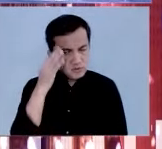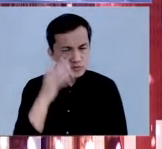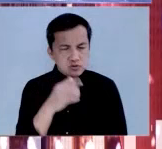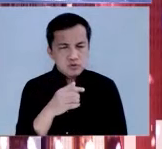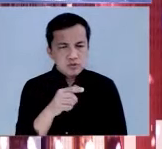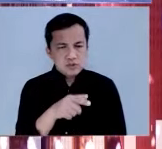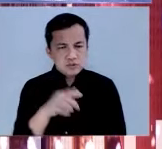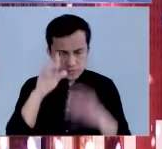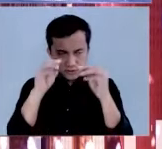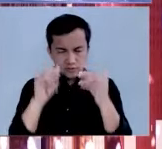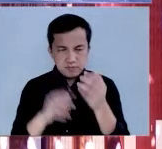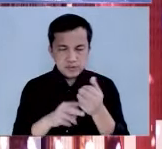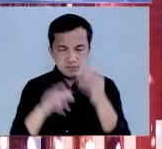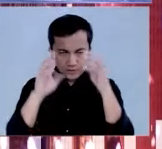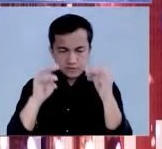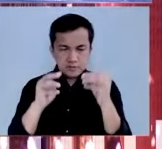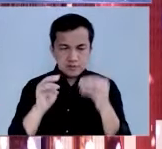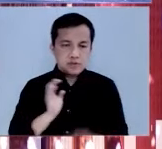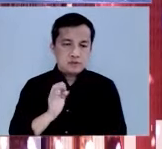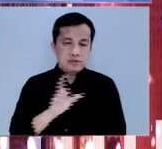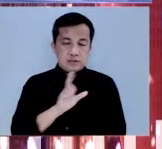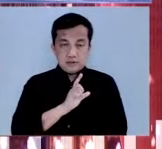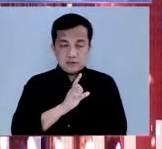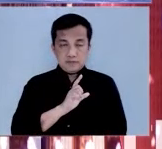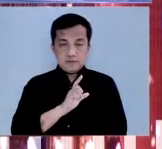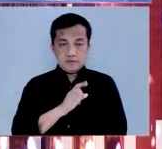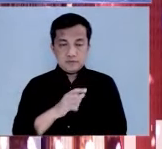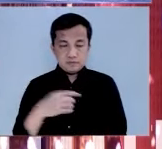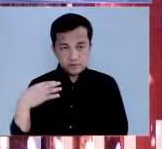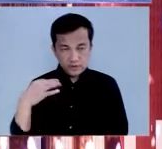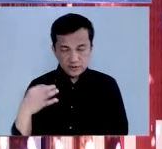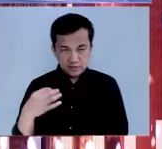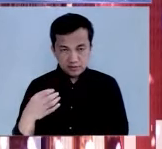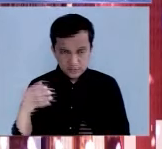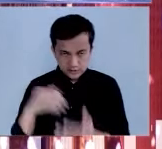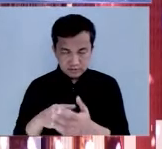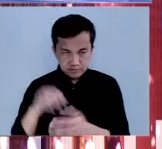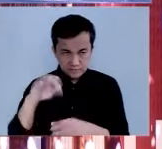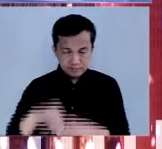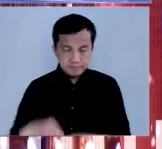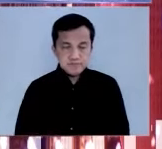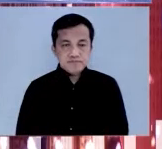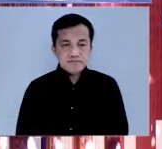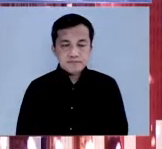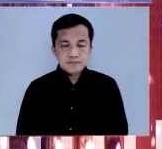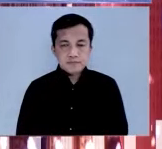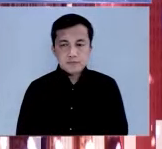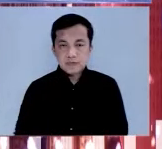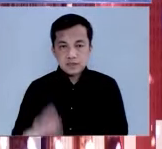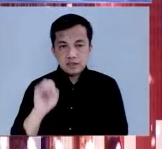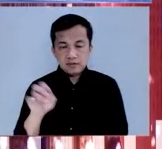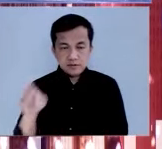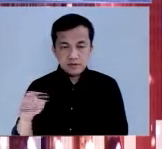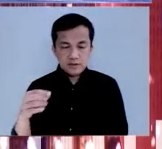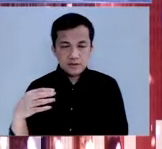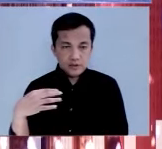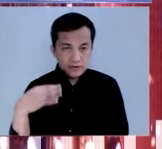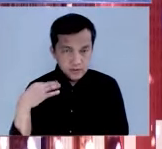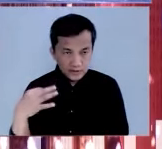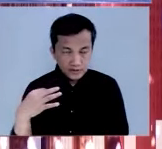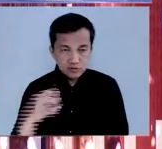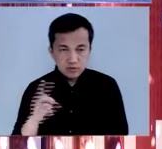Vice Mayor at mga konsehal na ito are running for reelection ah And if they are ah anong epekto nitong